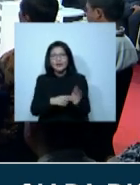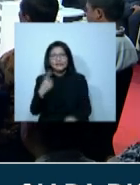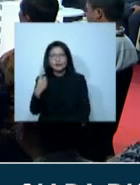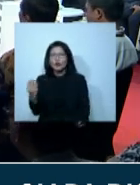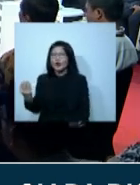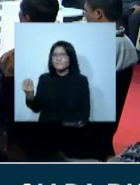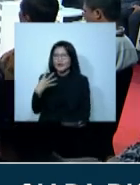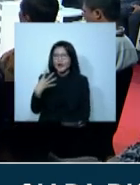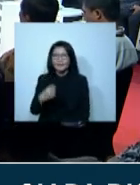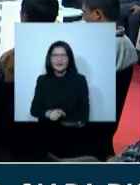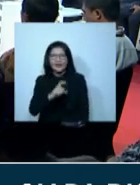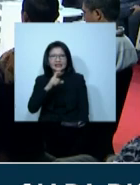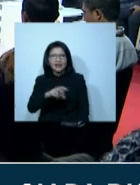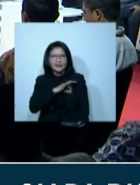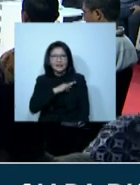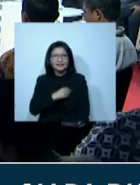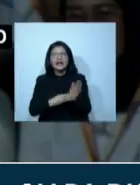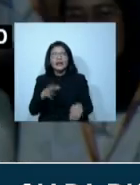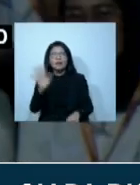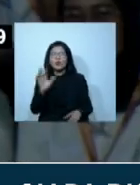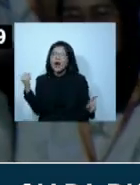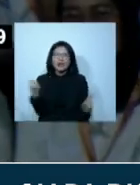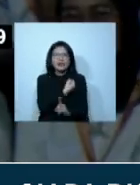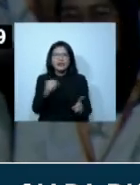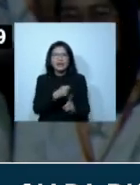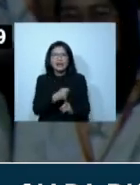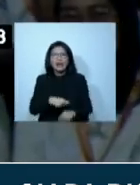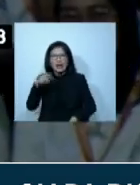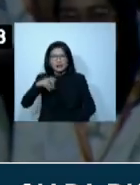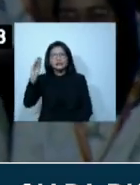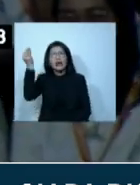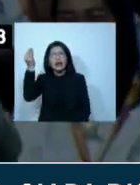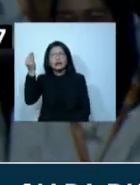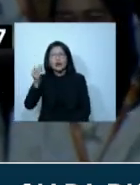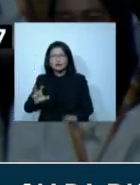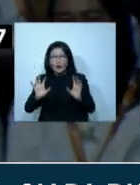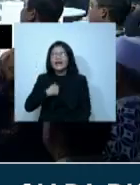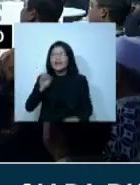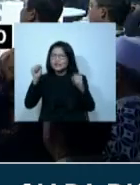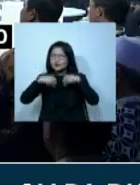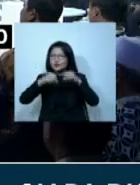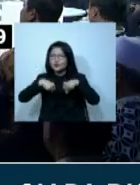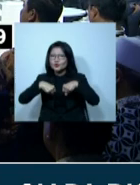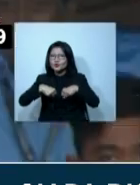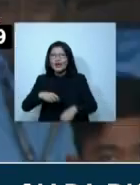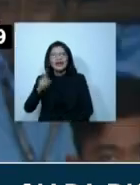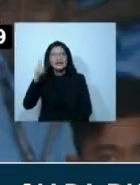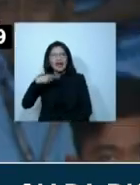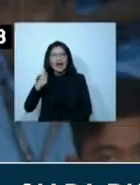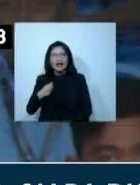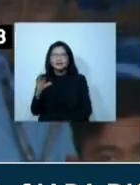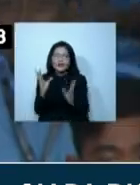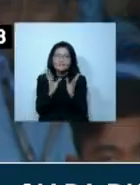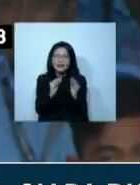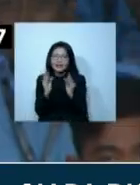satu isu tertentu misalnya terkait dengan ekonomi itu dituntaskan dalam waktu 2 jam itu akan sangat kelihatan siapa sebenarnya capres